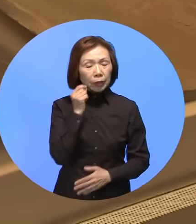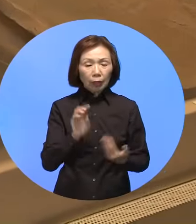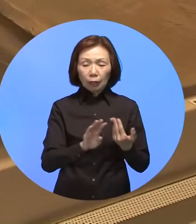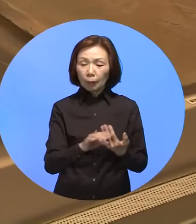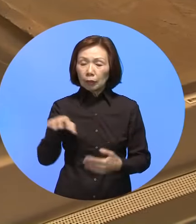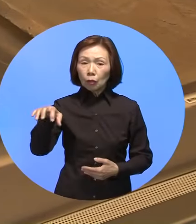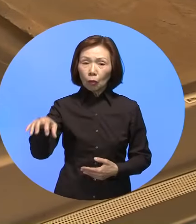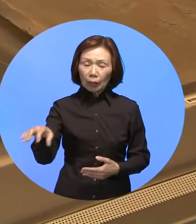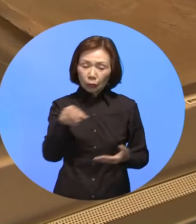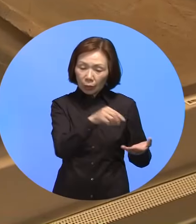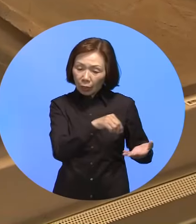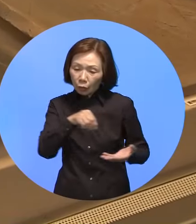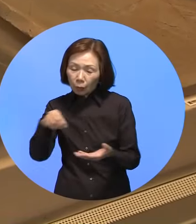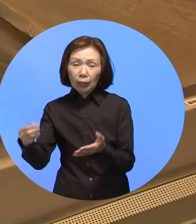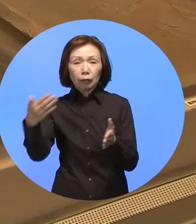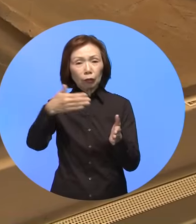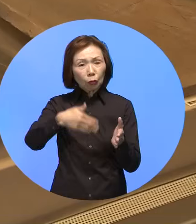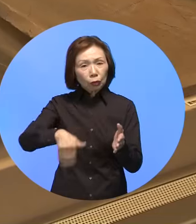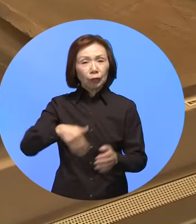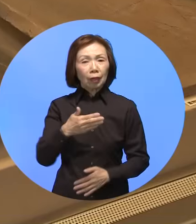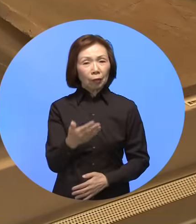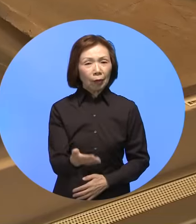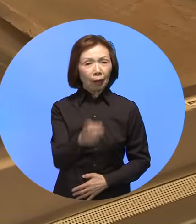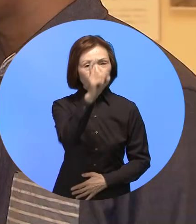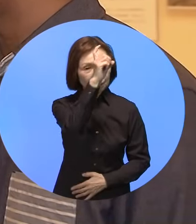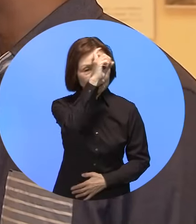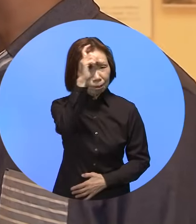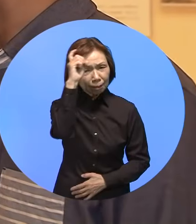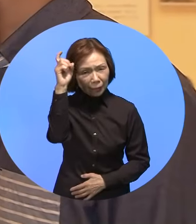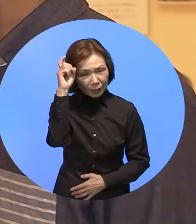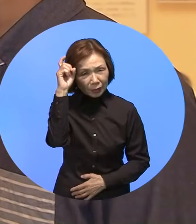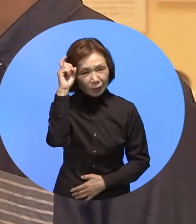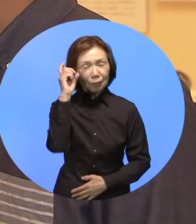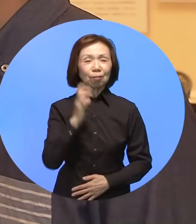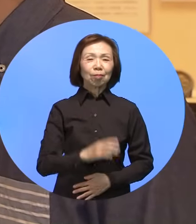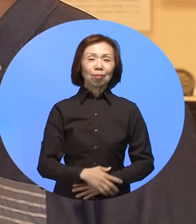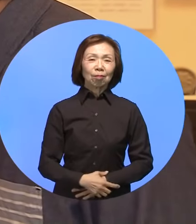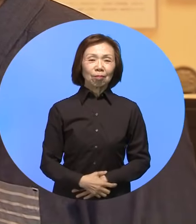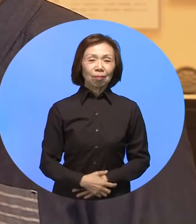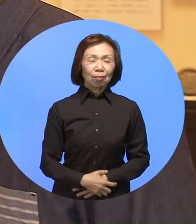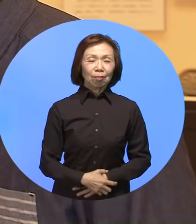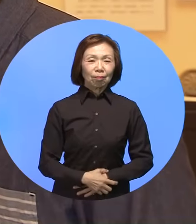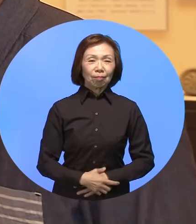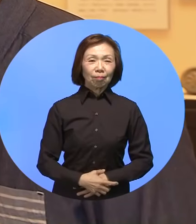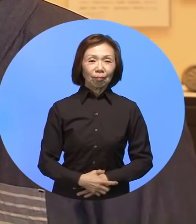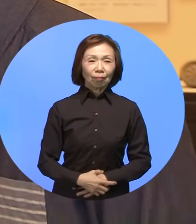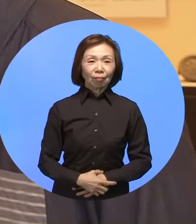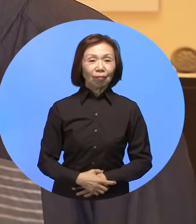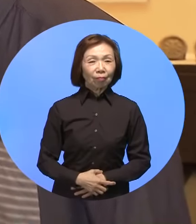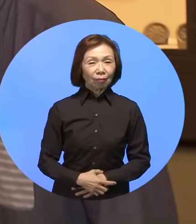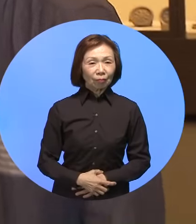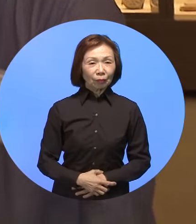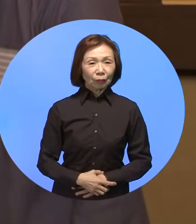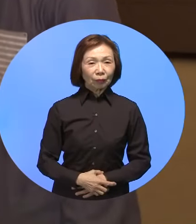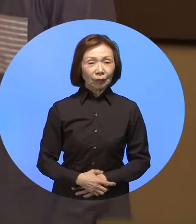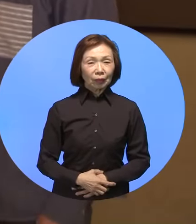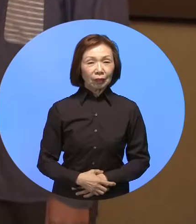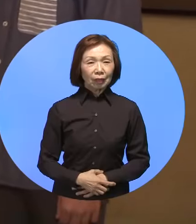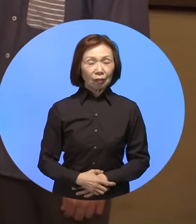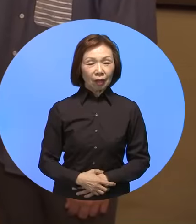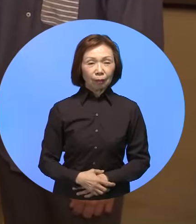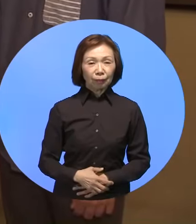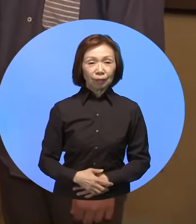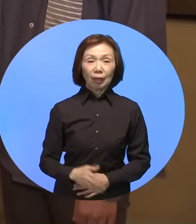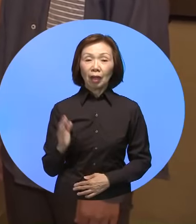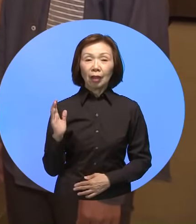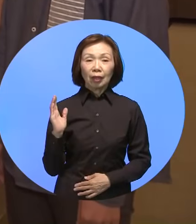途中なのかミステリーとなっているんですのこちらお金ですよねこちらは皇朝